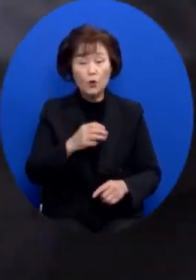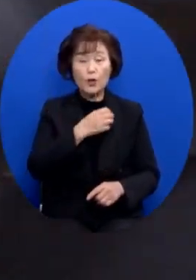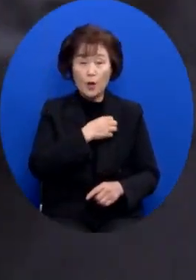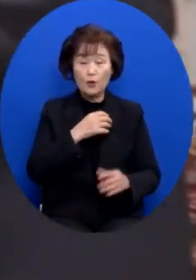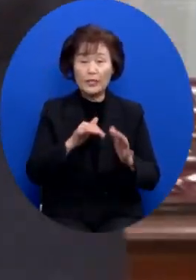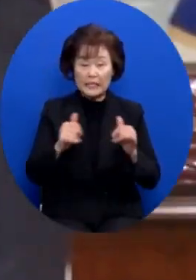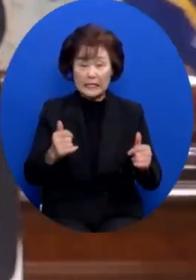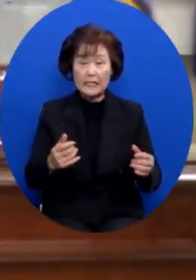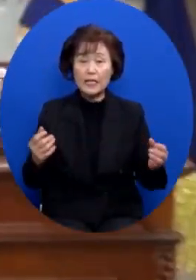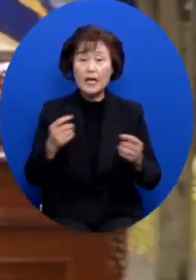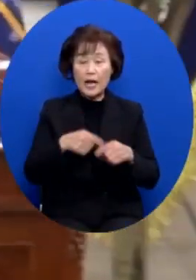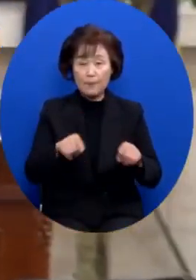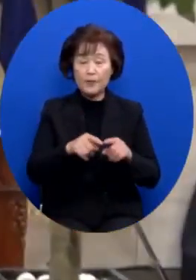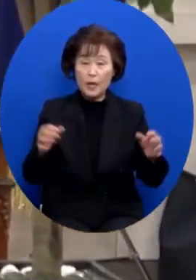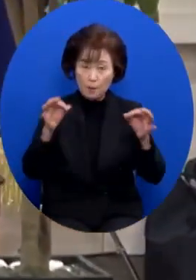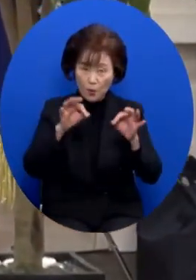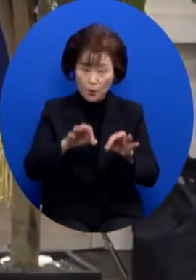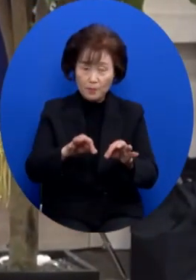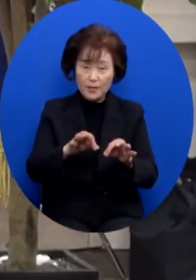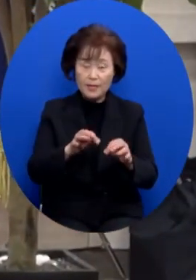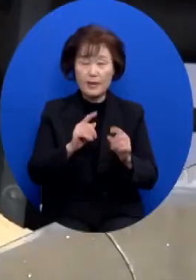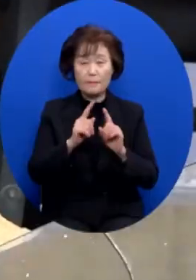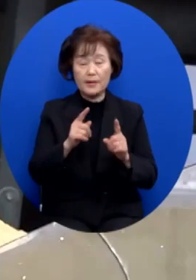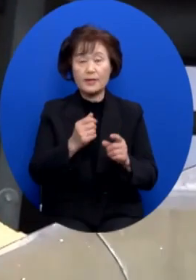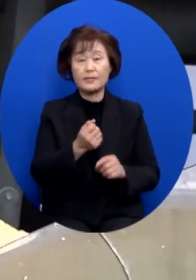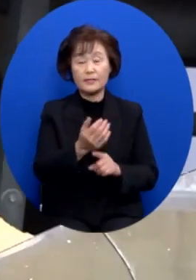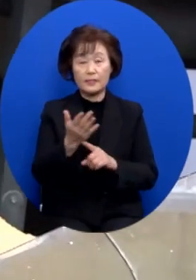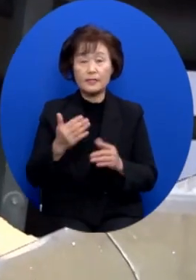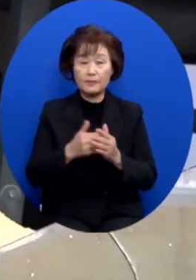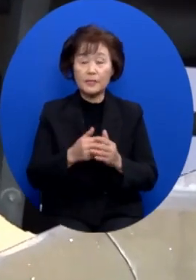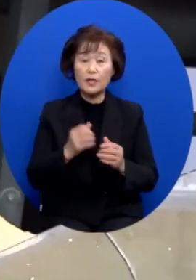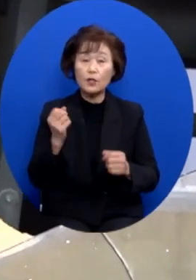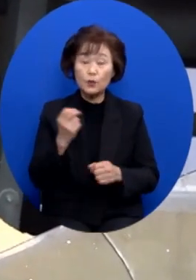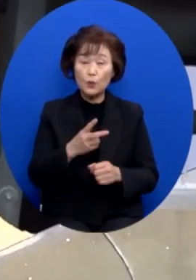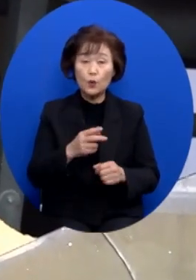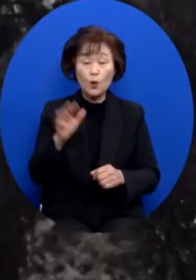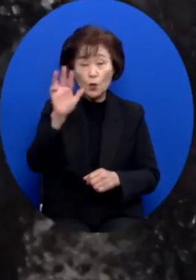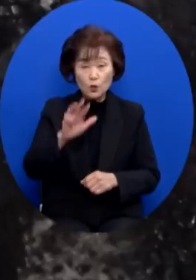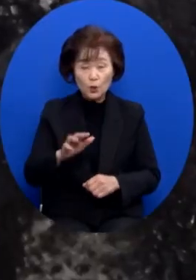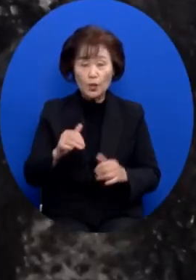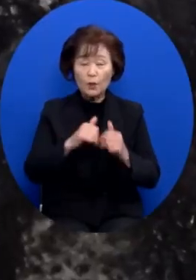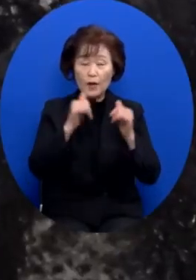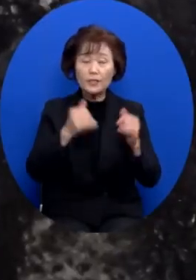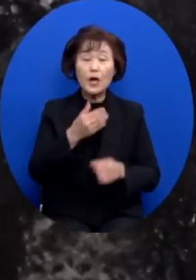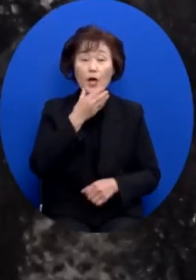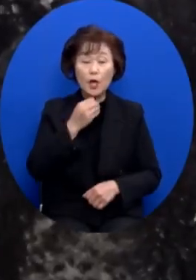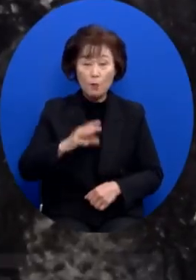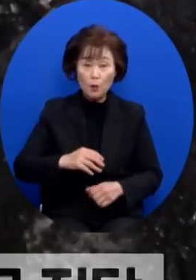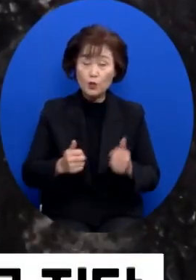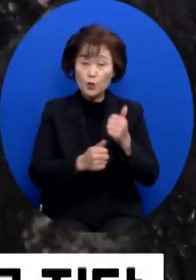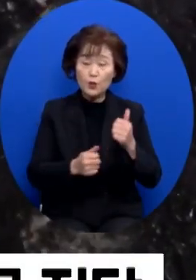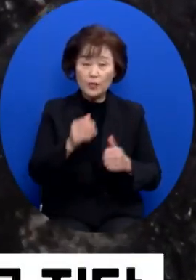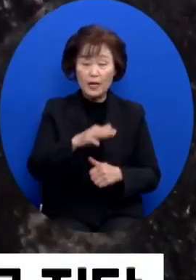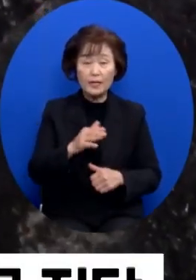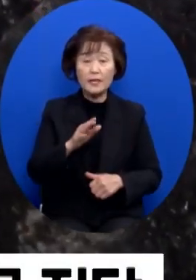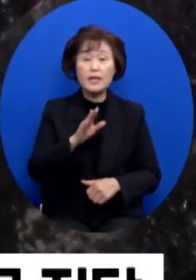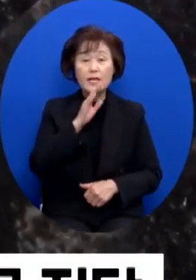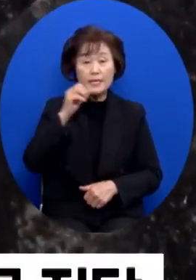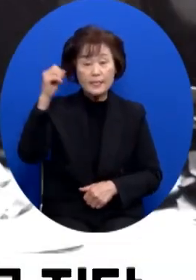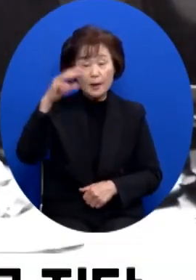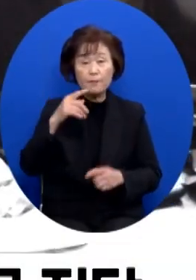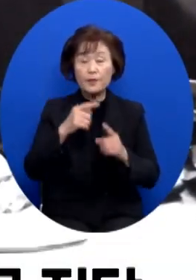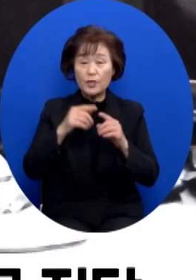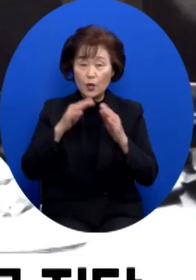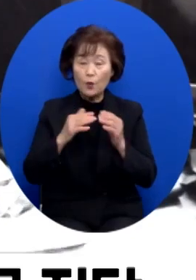모금운동을 전개하겠다는 뜻도 밝혔습니다 간담회 후 총회와 사회복지위원회는 참교회 은혜동산